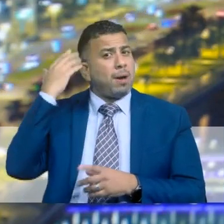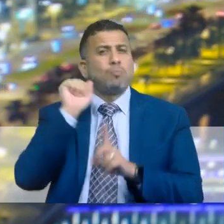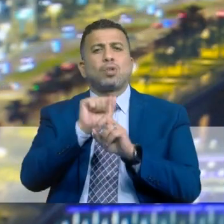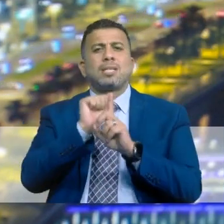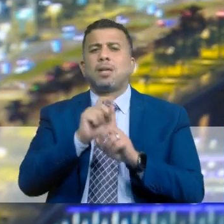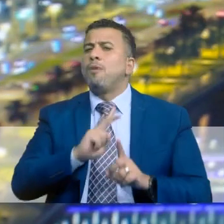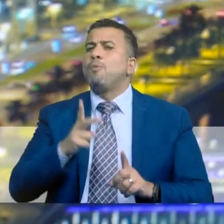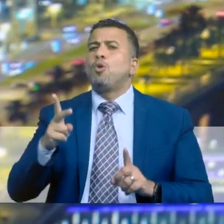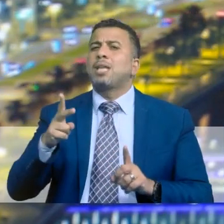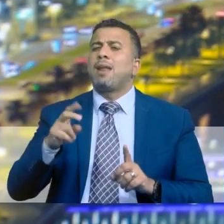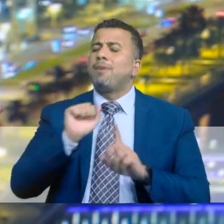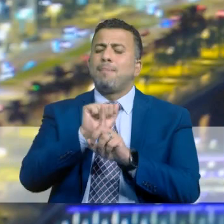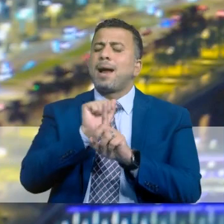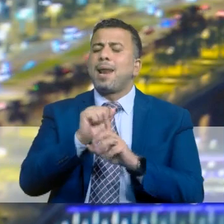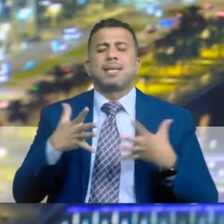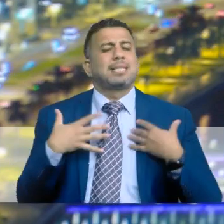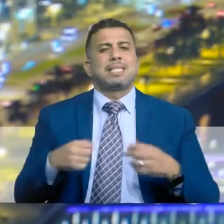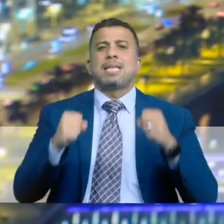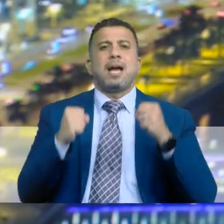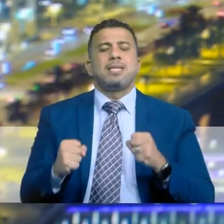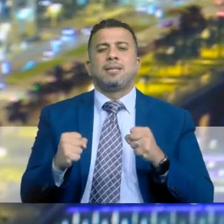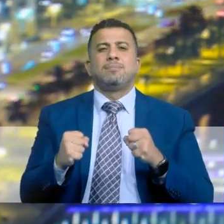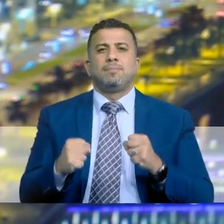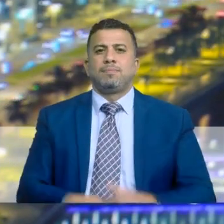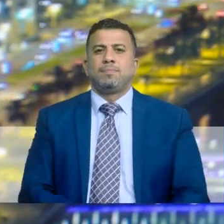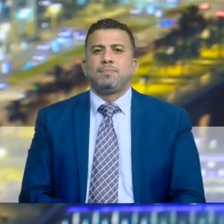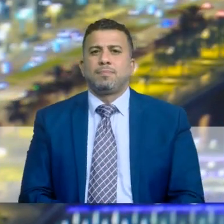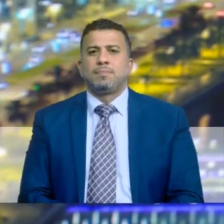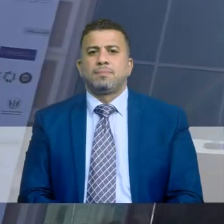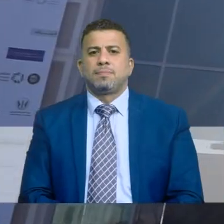الخبراء والمختصين في مختلف المجالات الصحية.